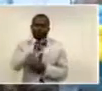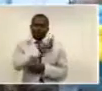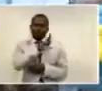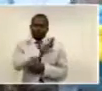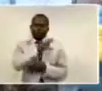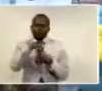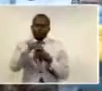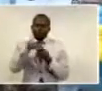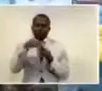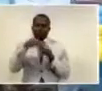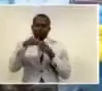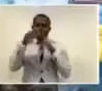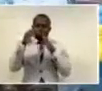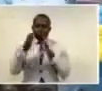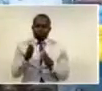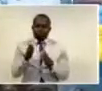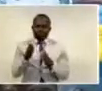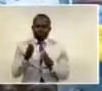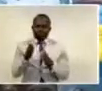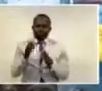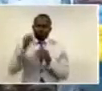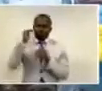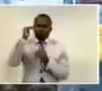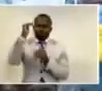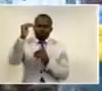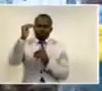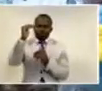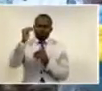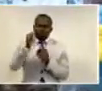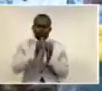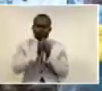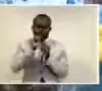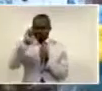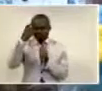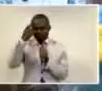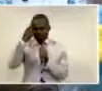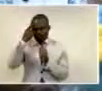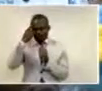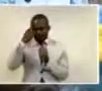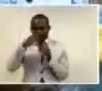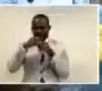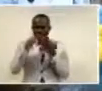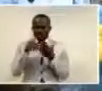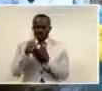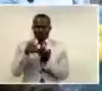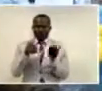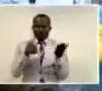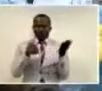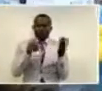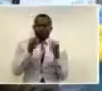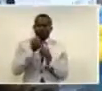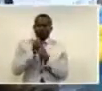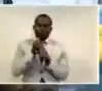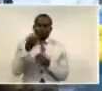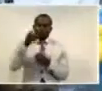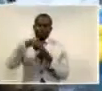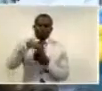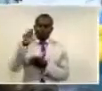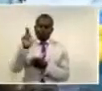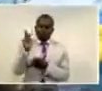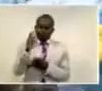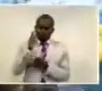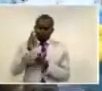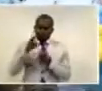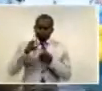mu buyobozi bubereye umuyobozi mukuru ndetse muri guverinoma murangaje imbere tukoroge no kujya muri Kenya kureba